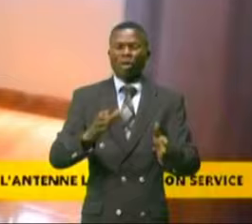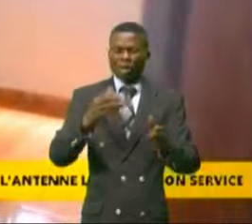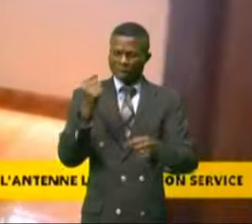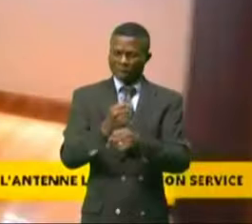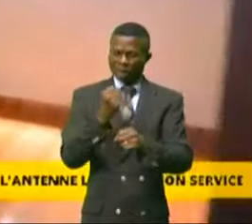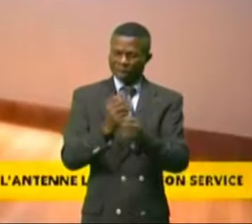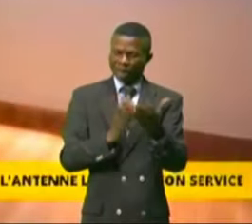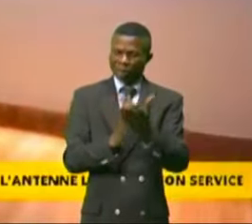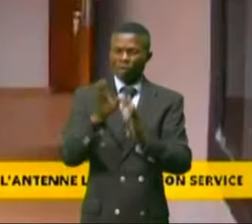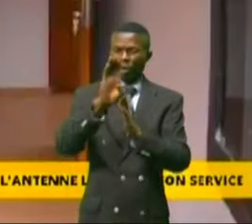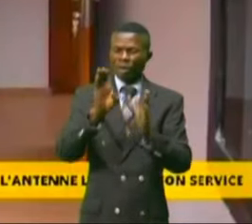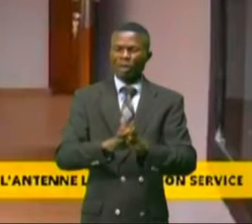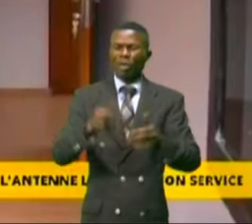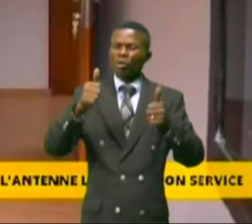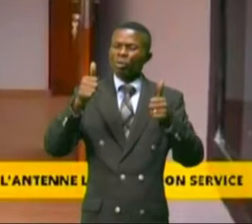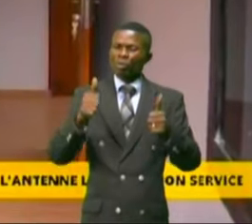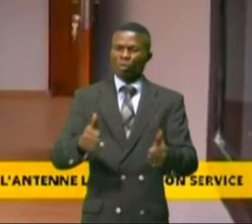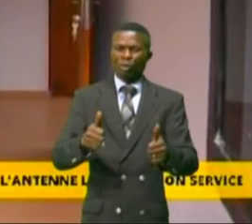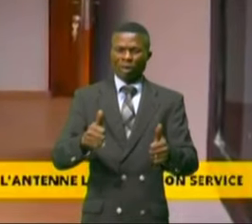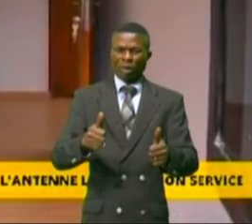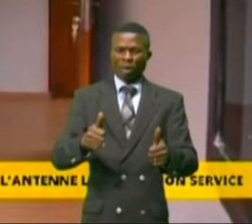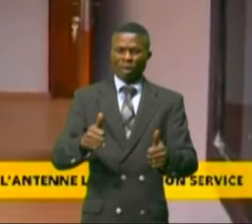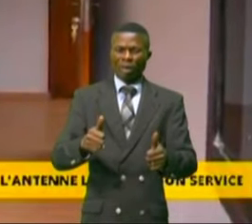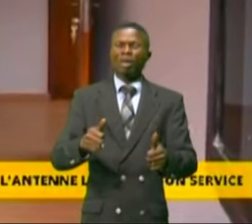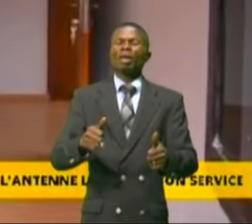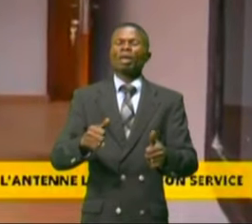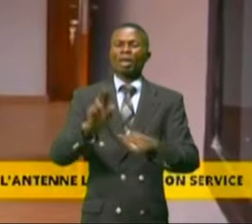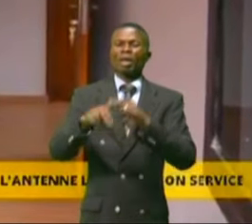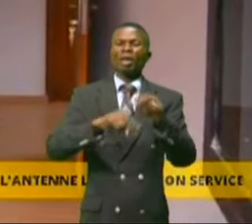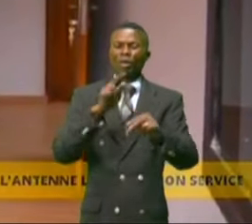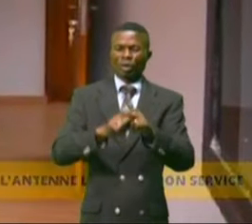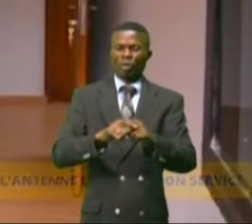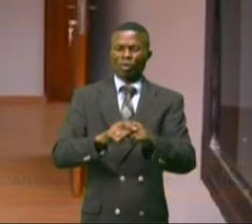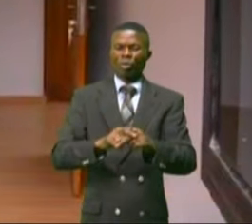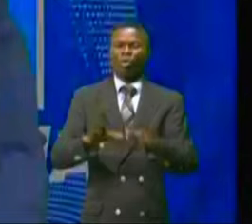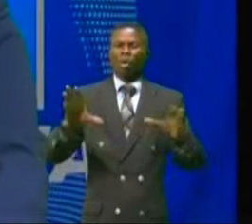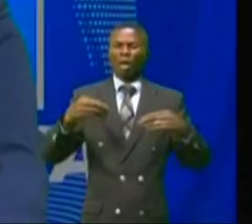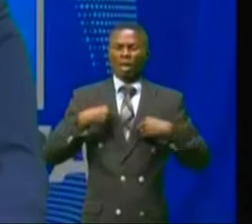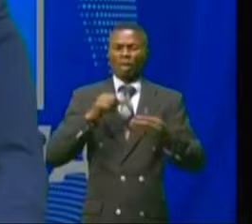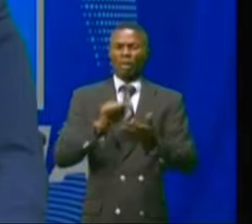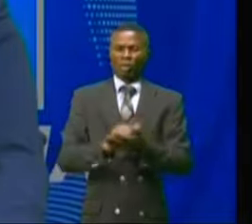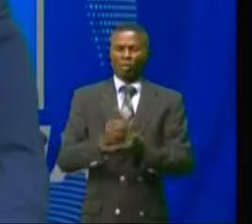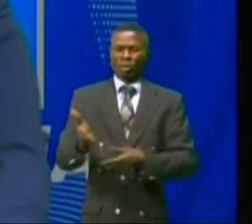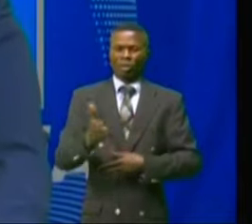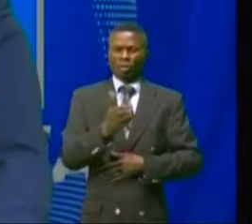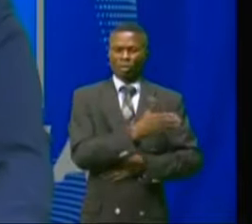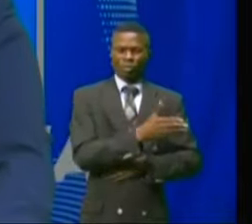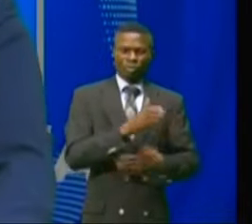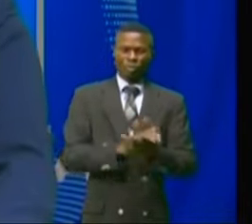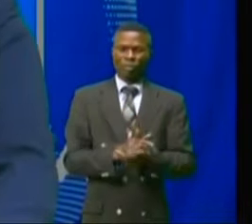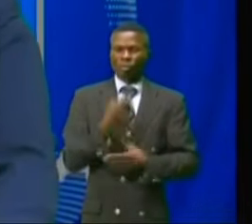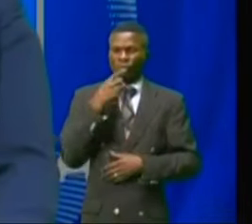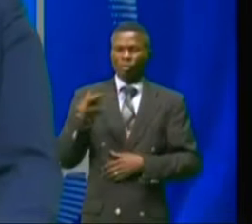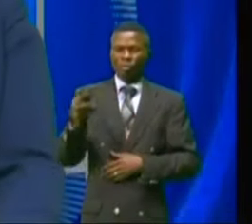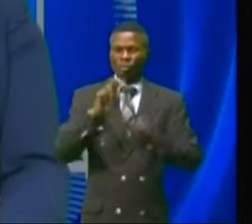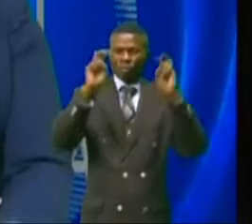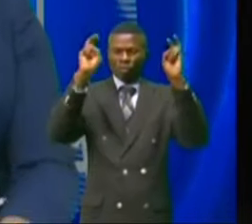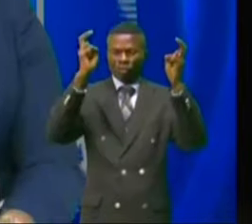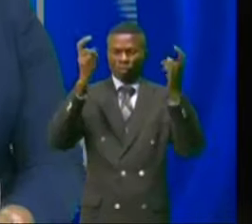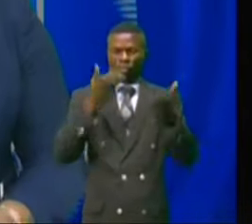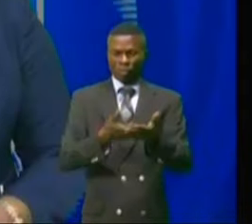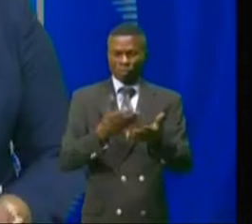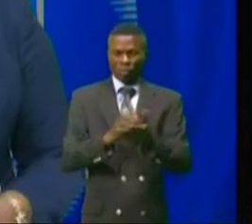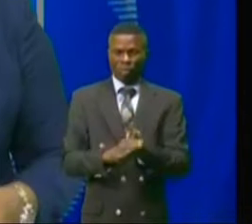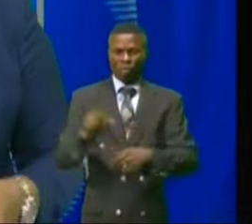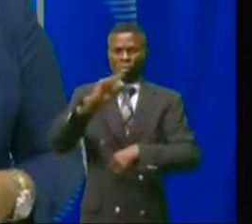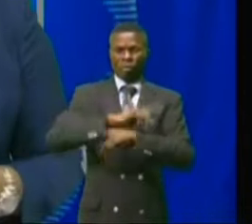les conditions de travail plus ou moins humaines et acceptables. Je vous l'ai dit au début de ce journal,